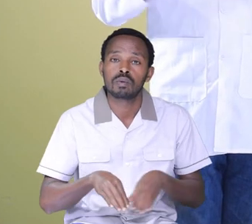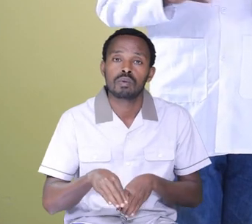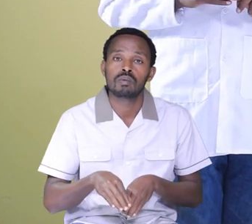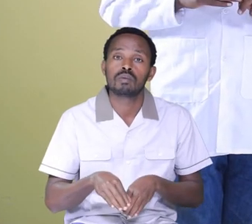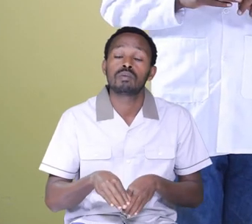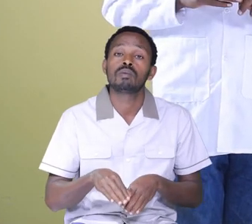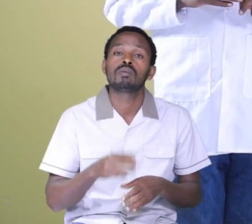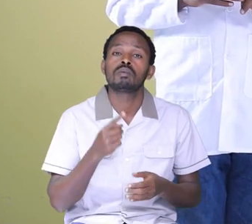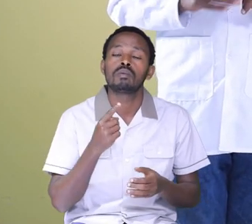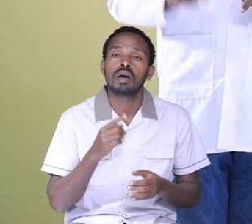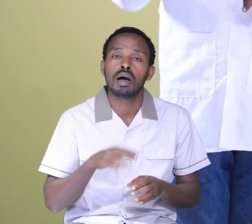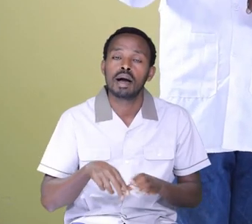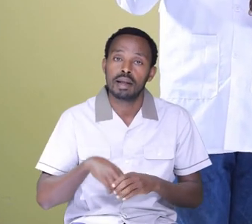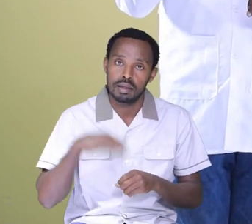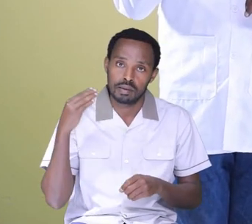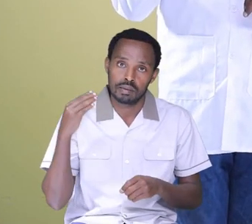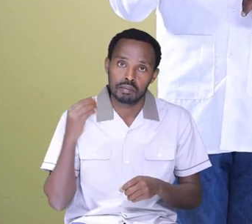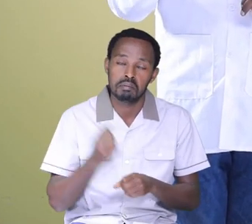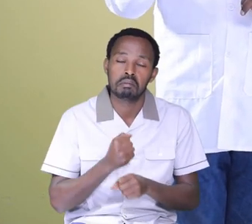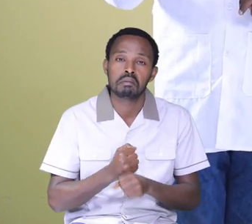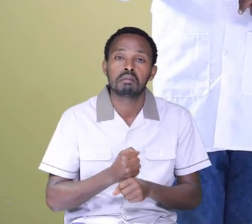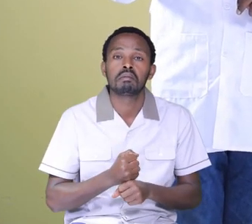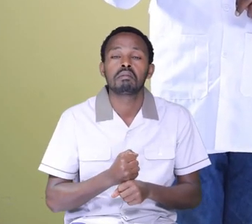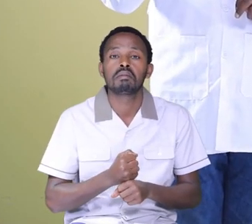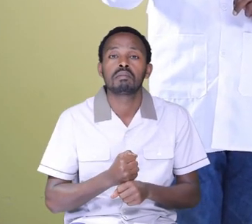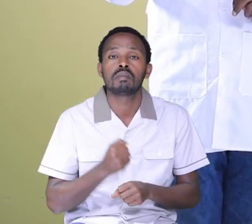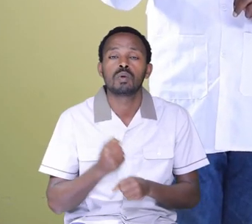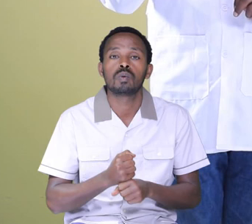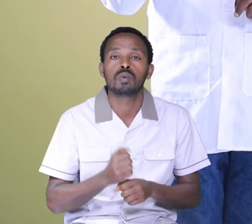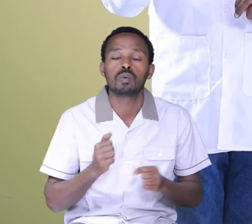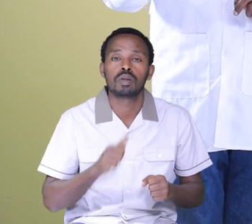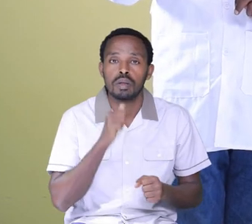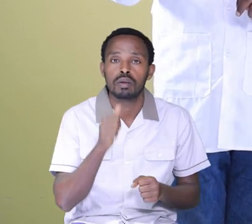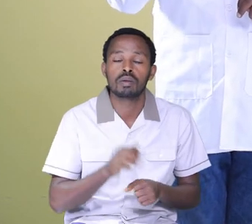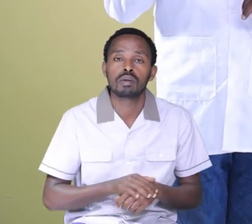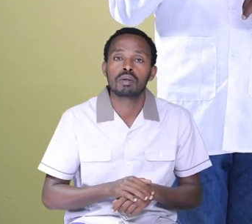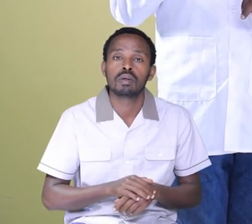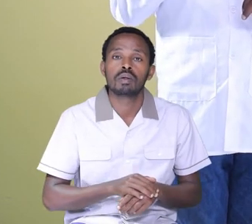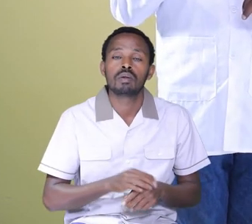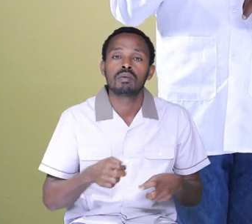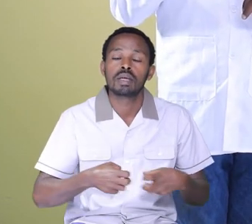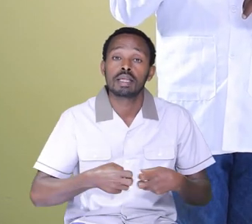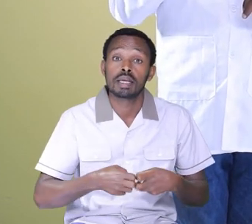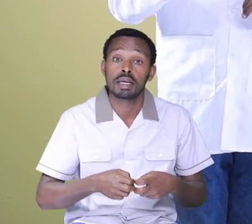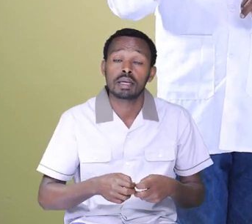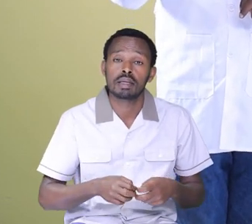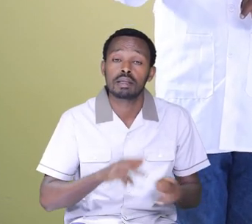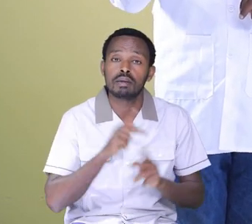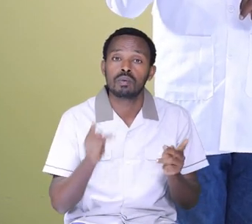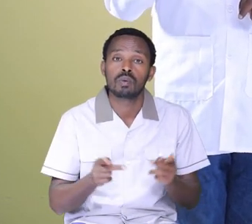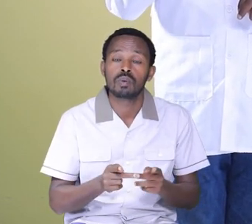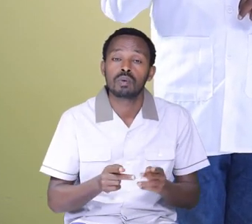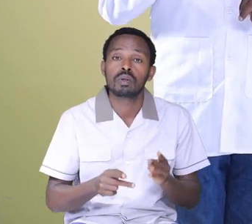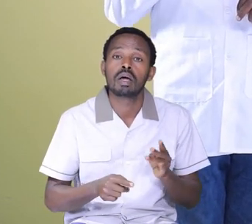danda'an. Barnoota keessan fiiziksii 17ffaa boqonnaa 4ffaa keessatti waa'ee